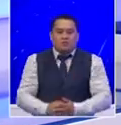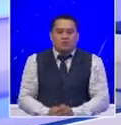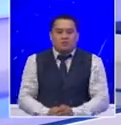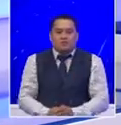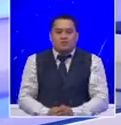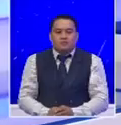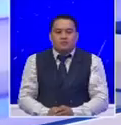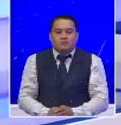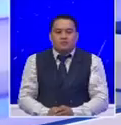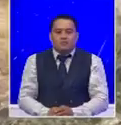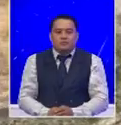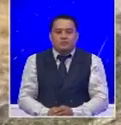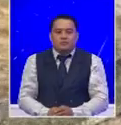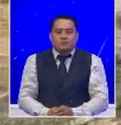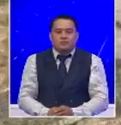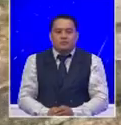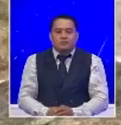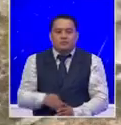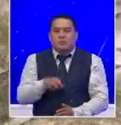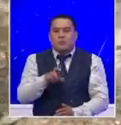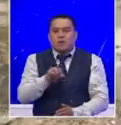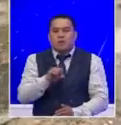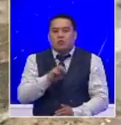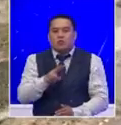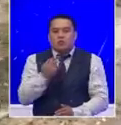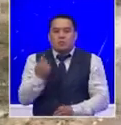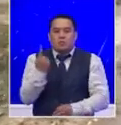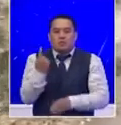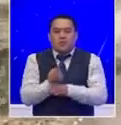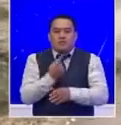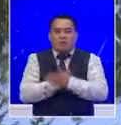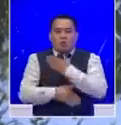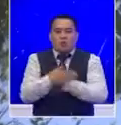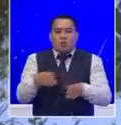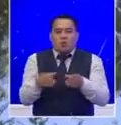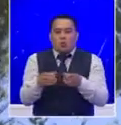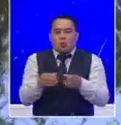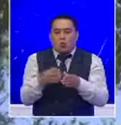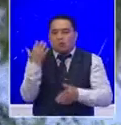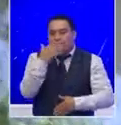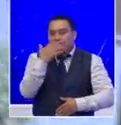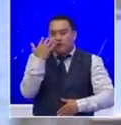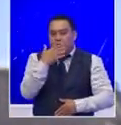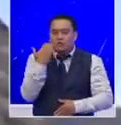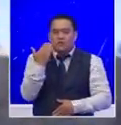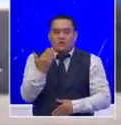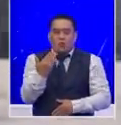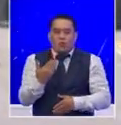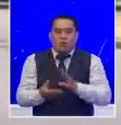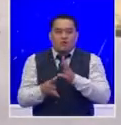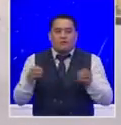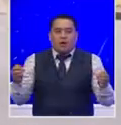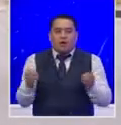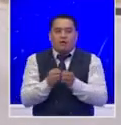среда. Бауржан Умиралинов – инвалид первой группы по зрению. Его диагноз – отслоение сетчатки. Это последствия